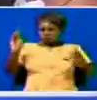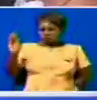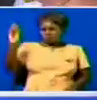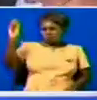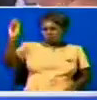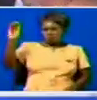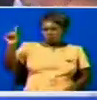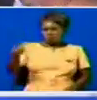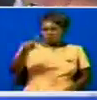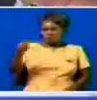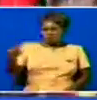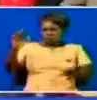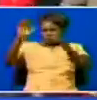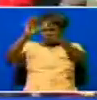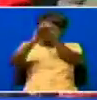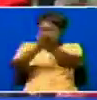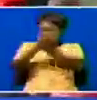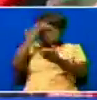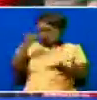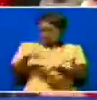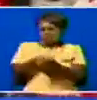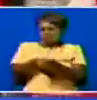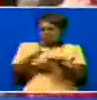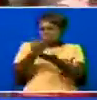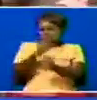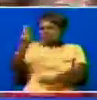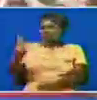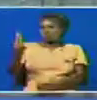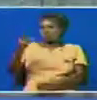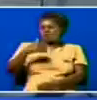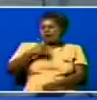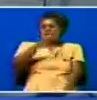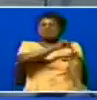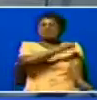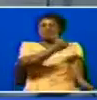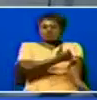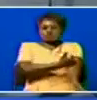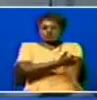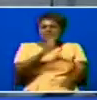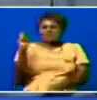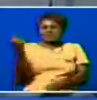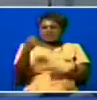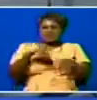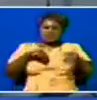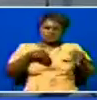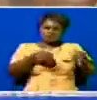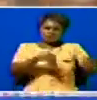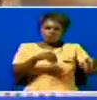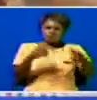kuapishwa limekosolewa na chama cha Jubilee kwa misingi kwamba Rais Kenyatta yuko uongozini na Wakenya wanafuatilia kwa karibu